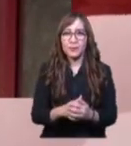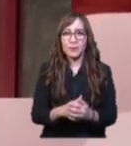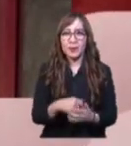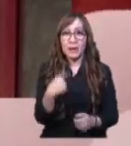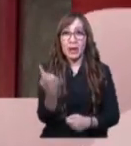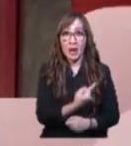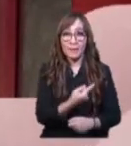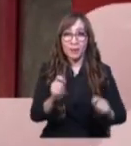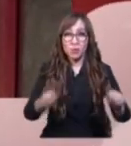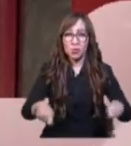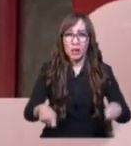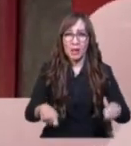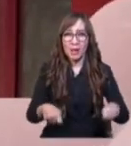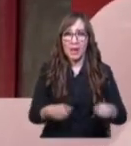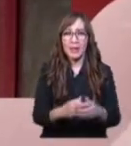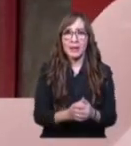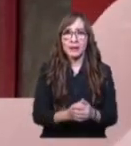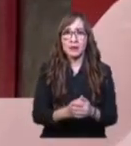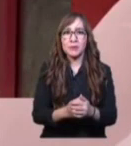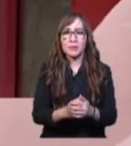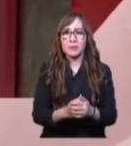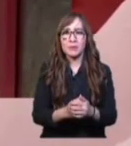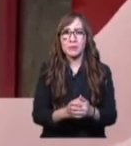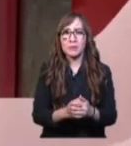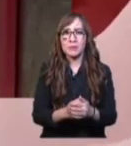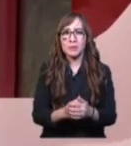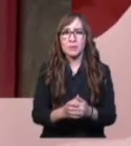kami menggunakan sosial media aja cukup jarang, tidak intens.